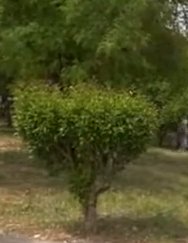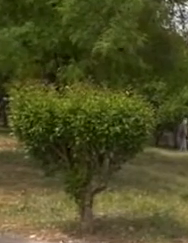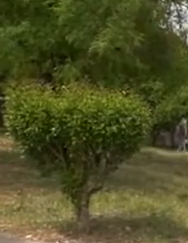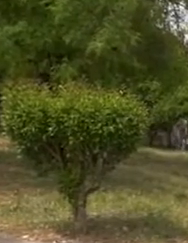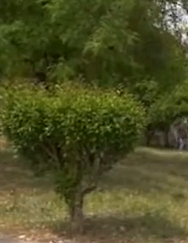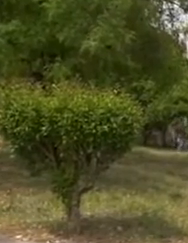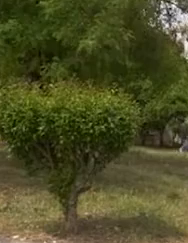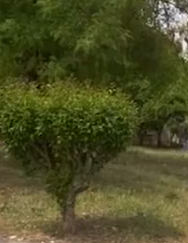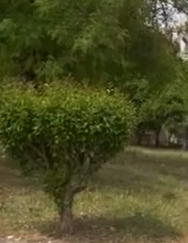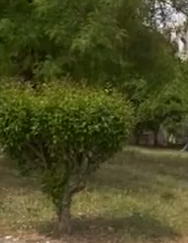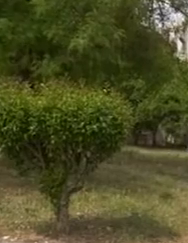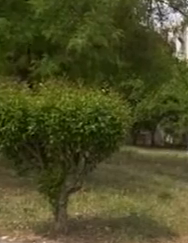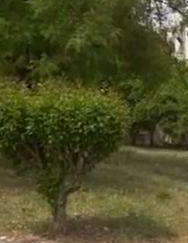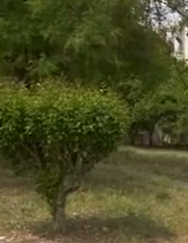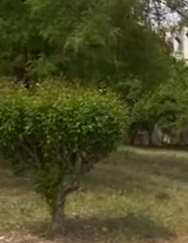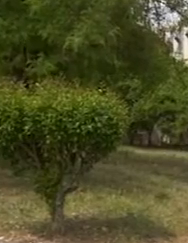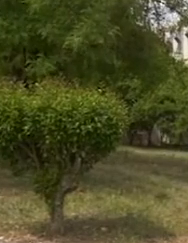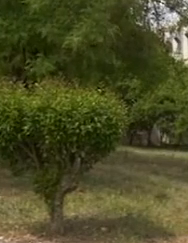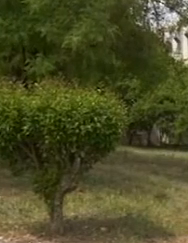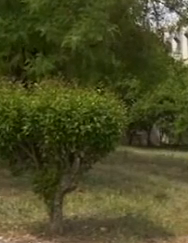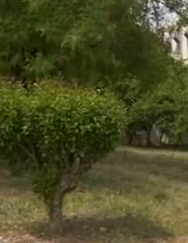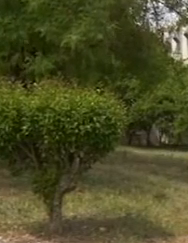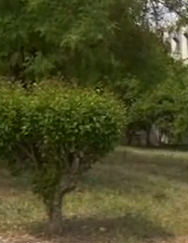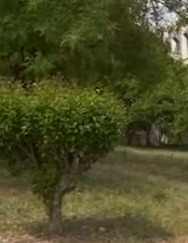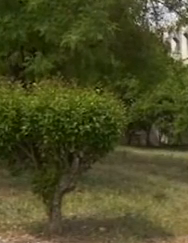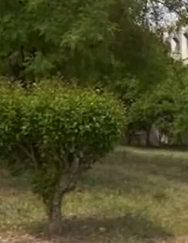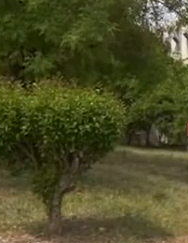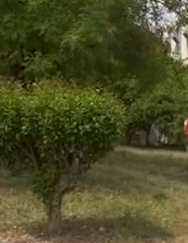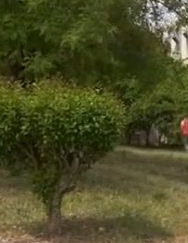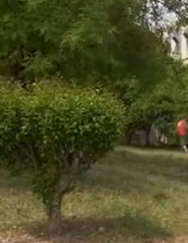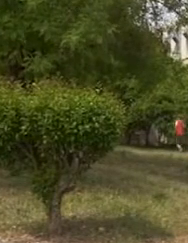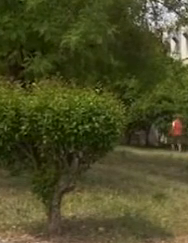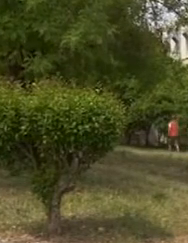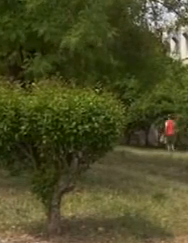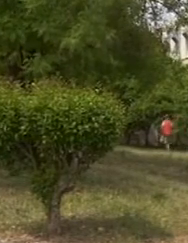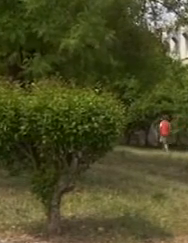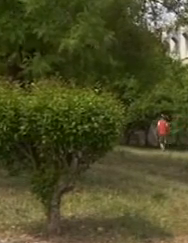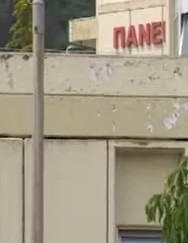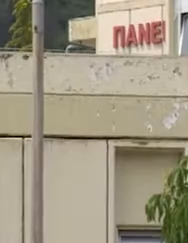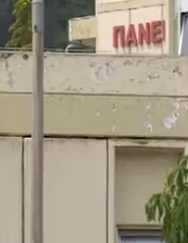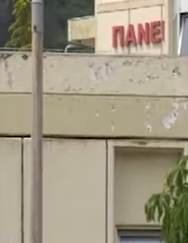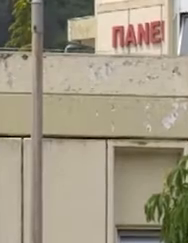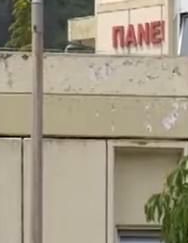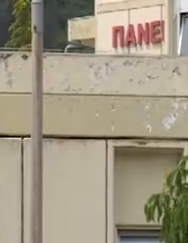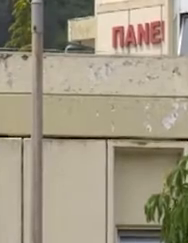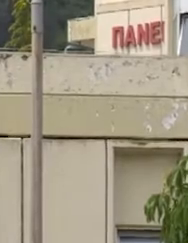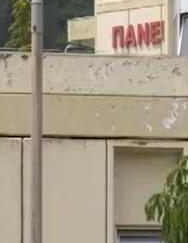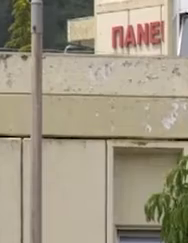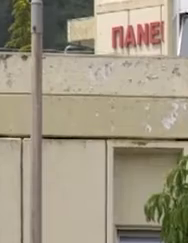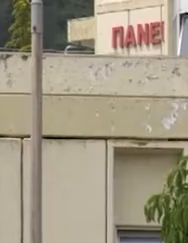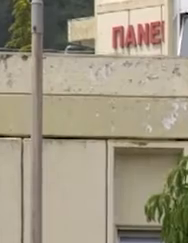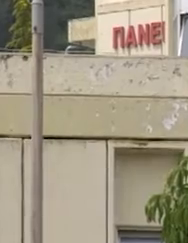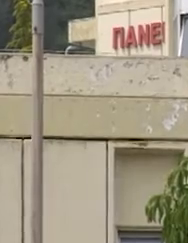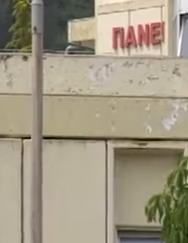αν θα προχωρήσει σε έκδοση απόφαση αναστολής για το θέμα αυτό ή όχι. Στην ολομέλεια εξάλλου του Συμβουλίου της Επικρατείας εκκρεμεί το αίτημα της ΠΟΕΔΗΝ για έκδοση